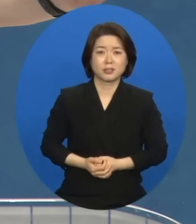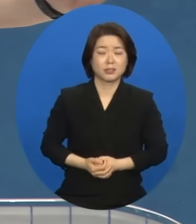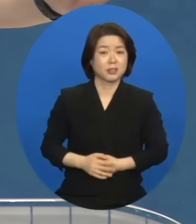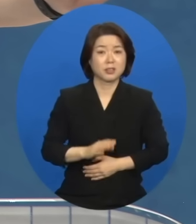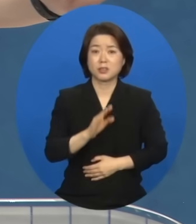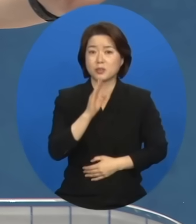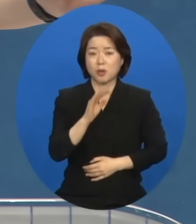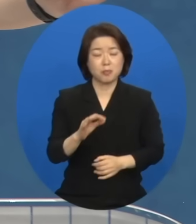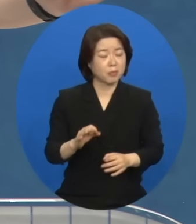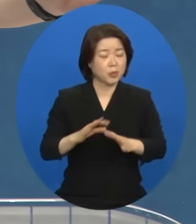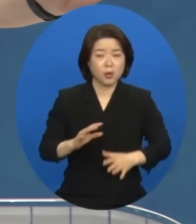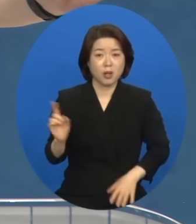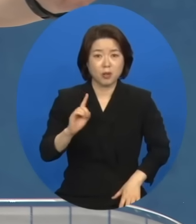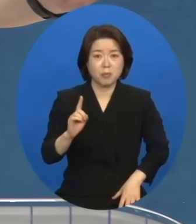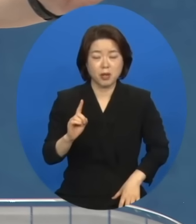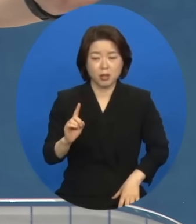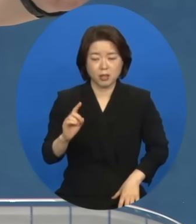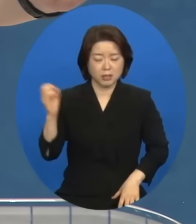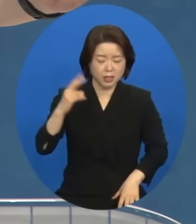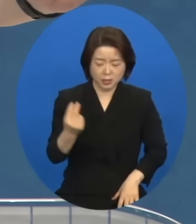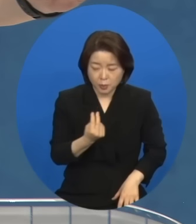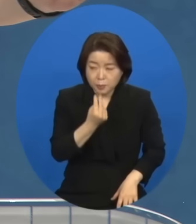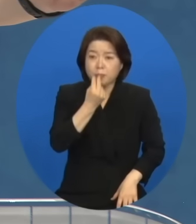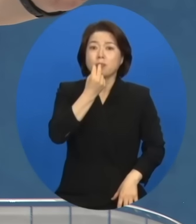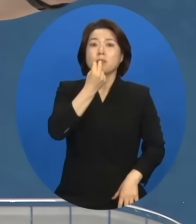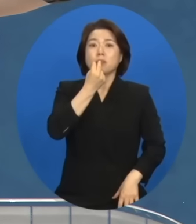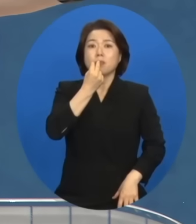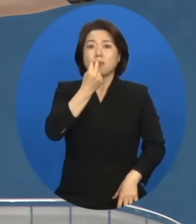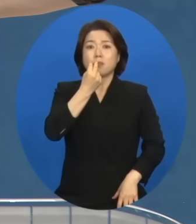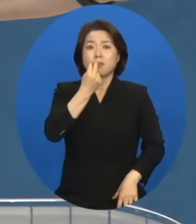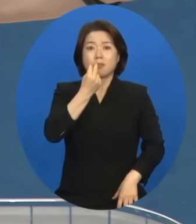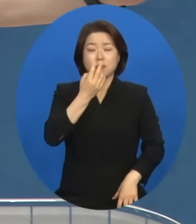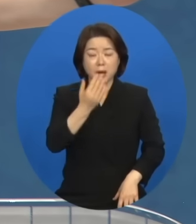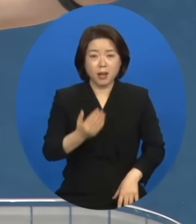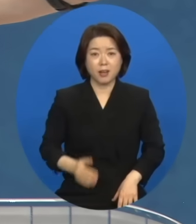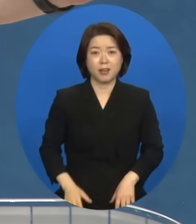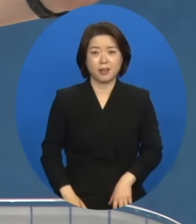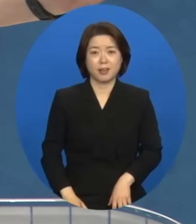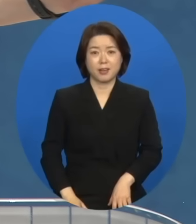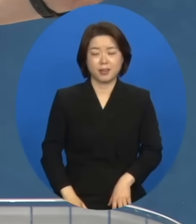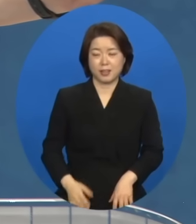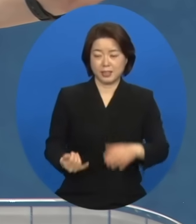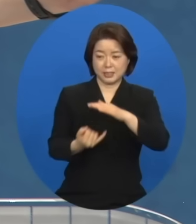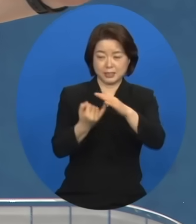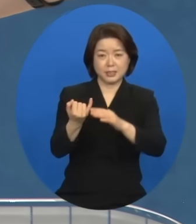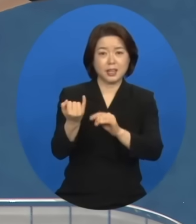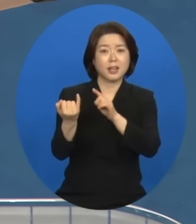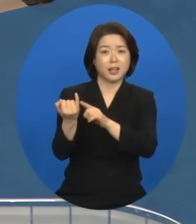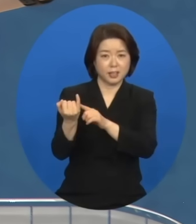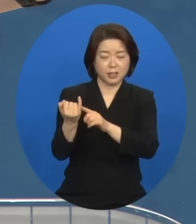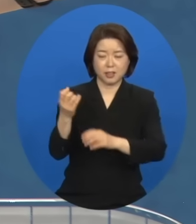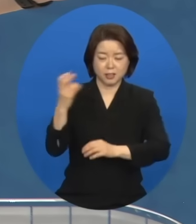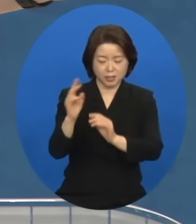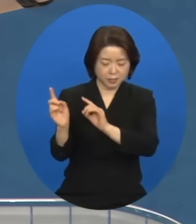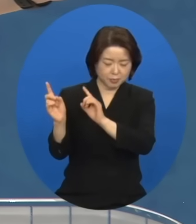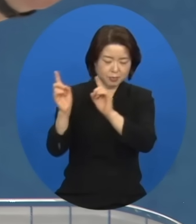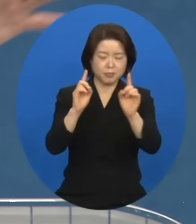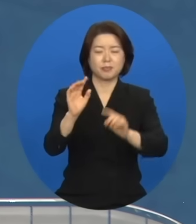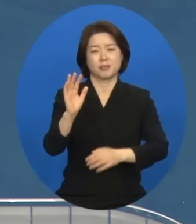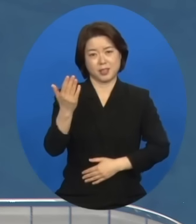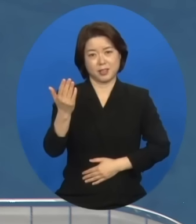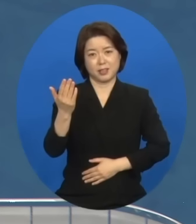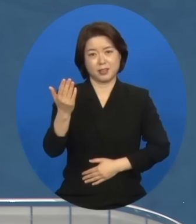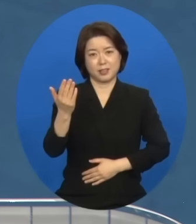정말 너무나 놀랍게 다시 숨이 돌아와요. 그렇게 사랑한 아내가 다시 살아납니다.